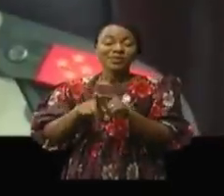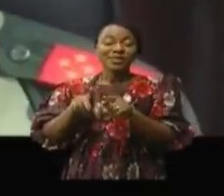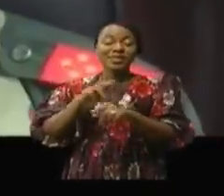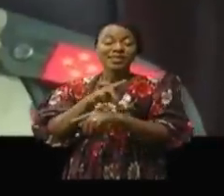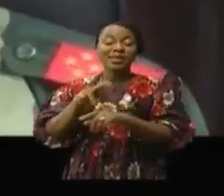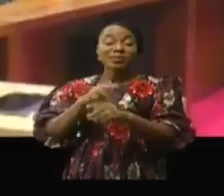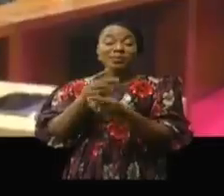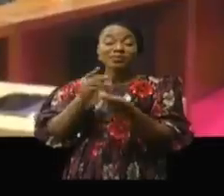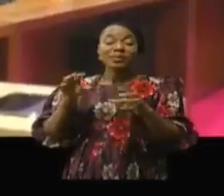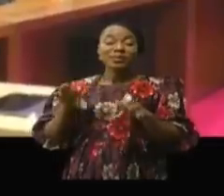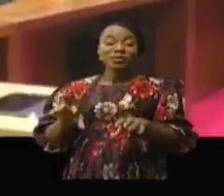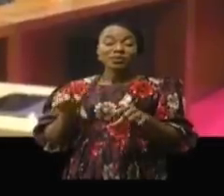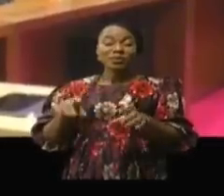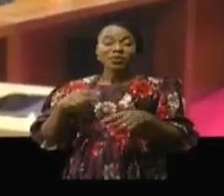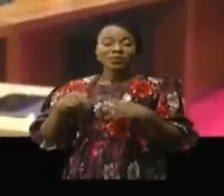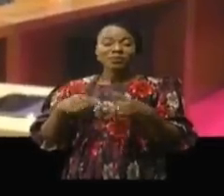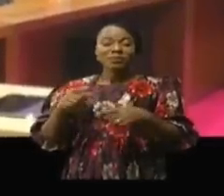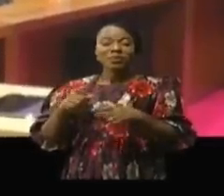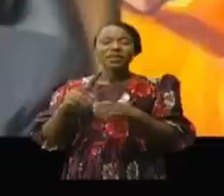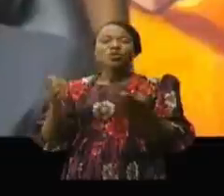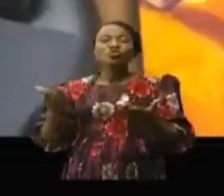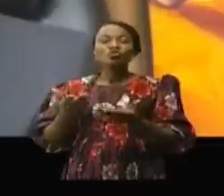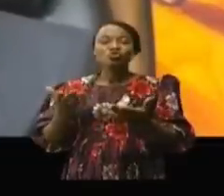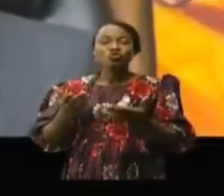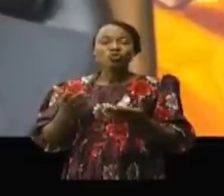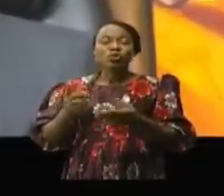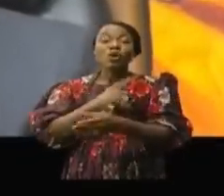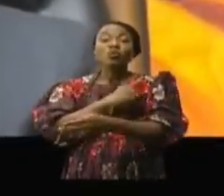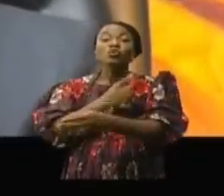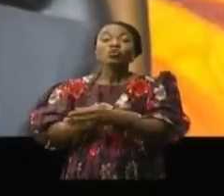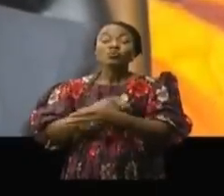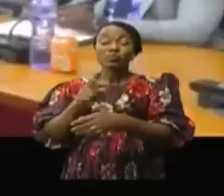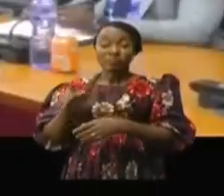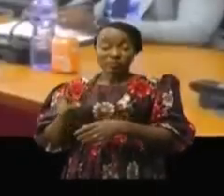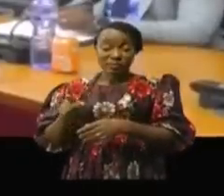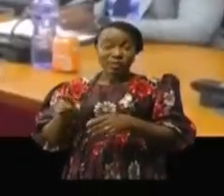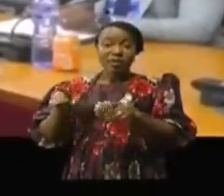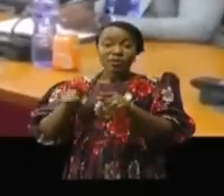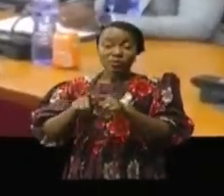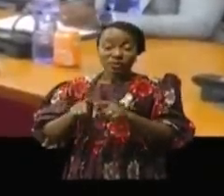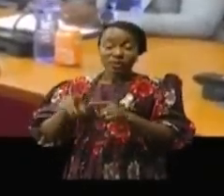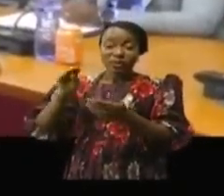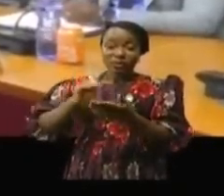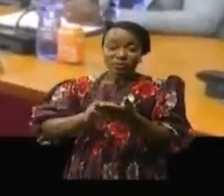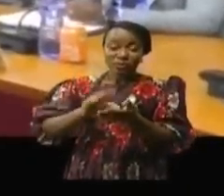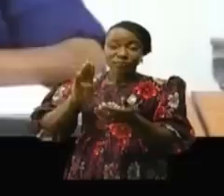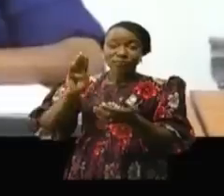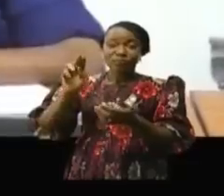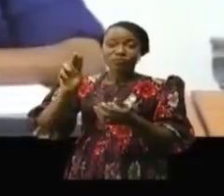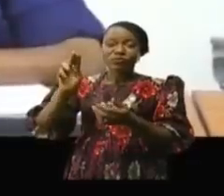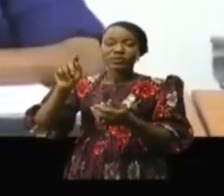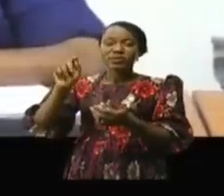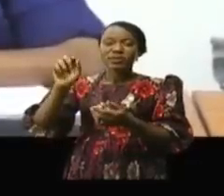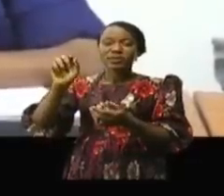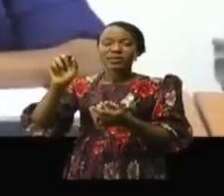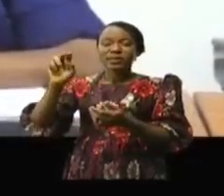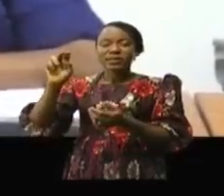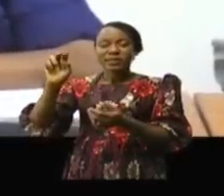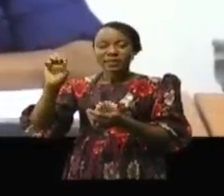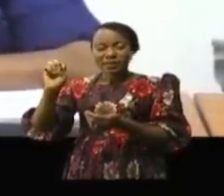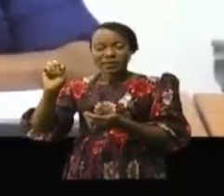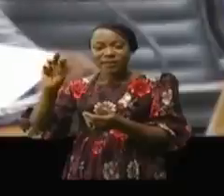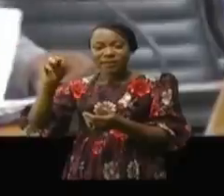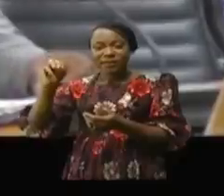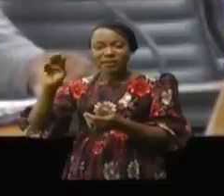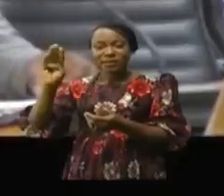Congo, MONUSCO. Débuté à la ville de Goma, dans le Nord Kivu, ces mouvements a gagné Butembo pour atteindre le mercredi 27 juillet